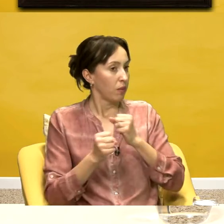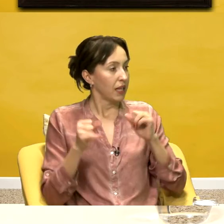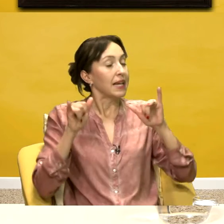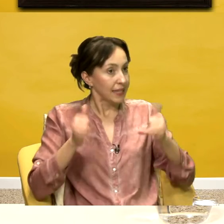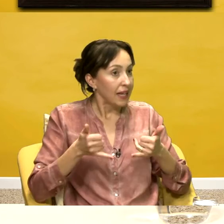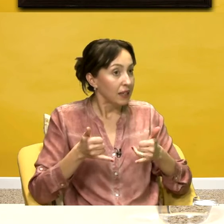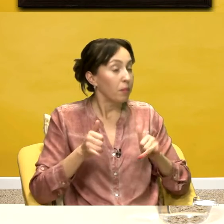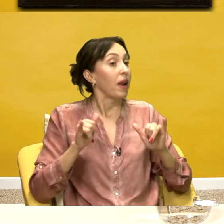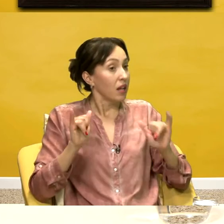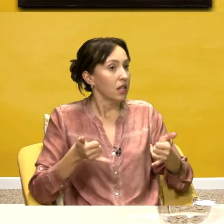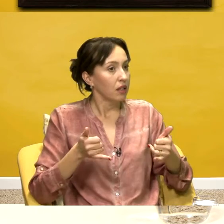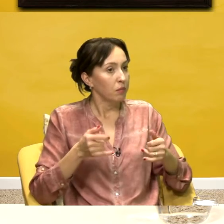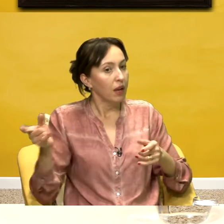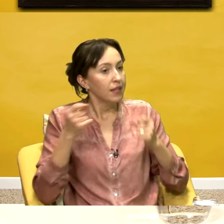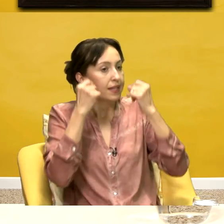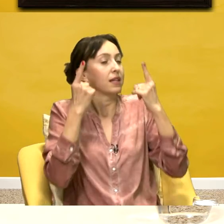Nu era teamă că